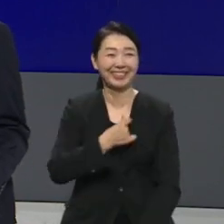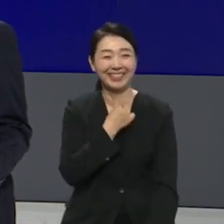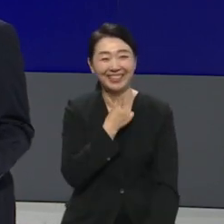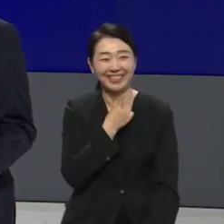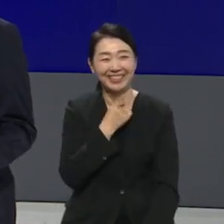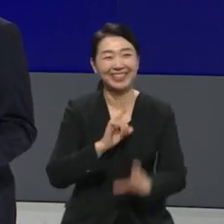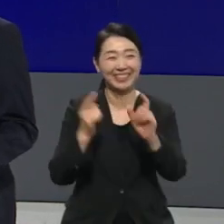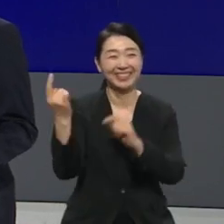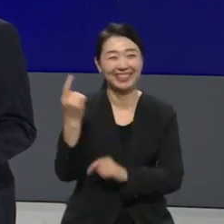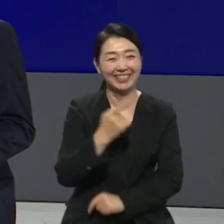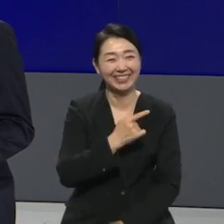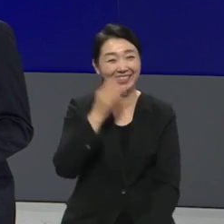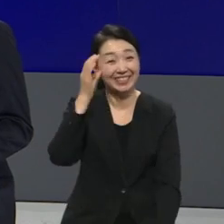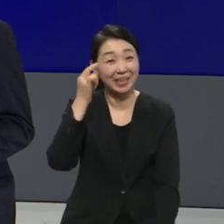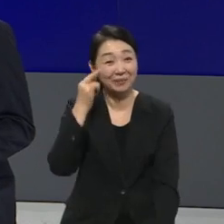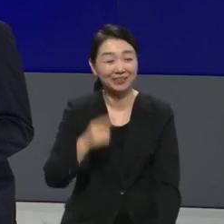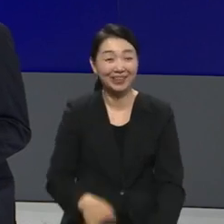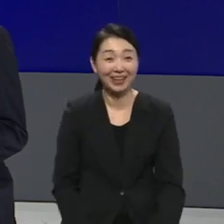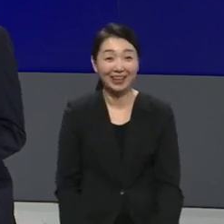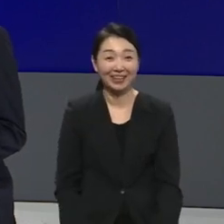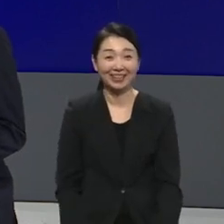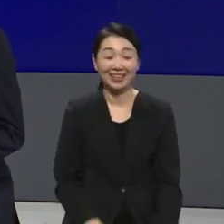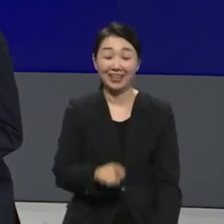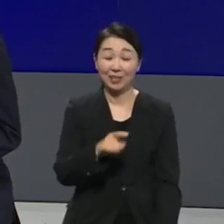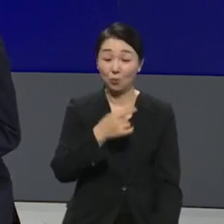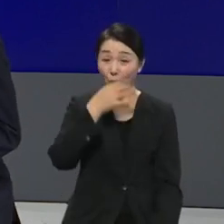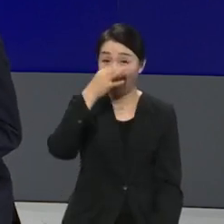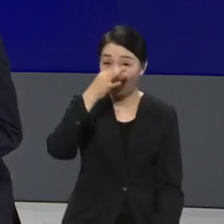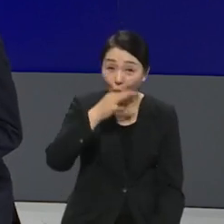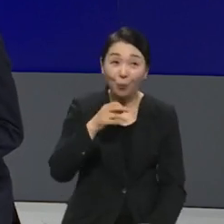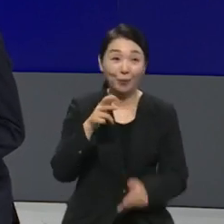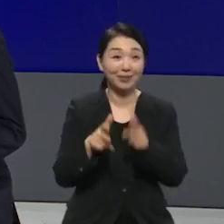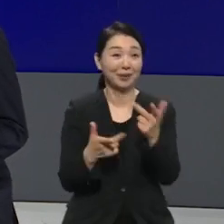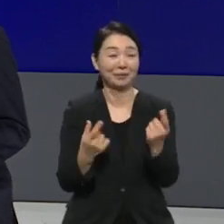수 있는 네. 그런 날이 오기를 몰랐는데 기대해보니. 또 이것도 굉장히 좀 유익한 그런